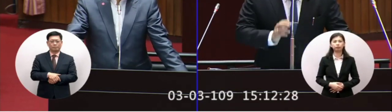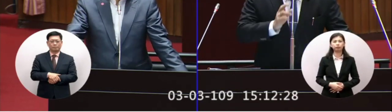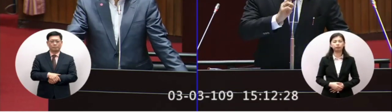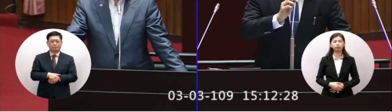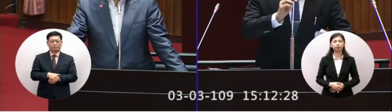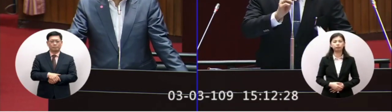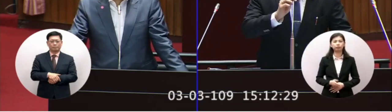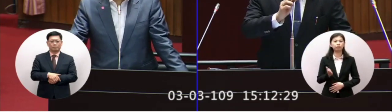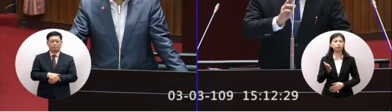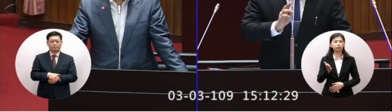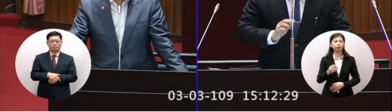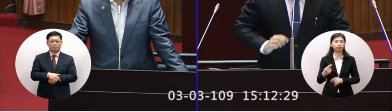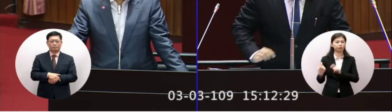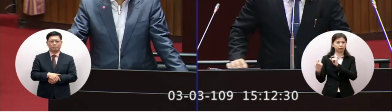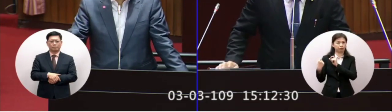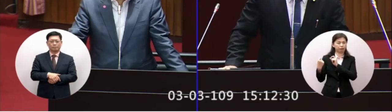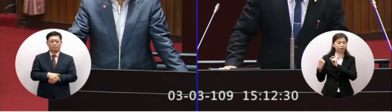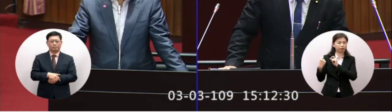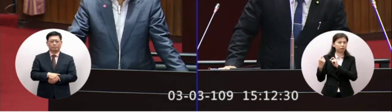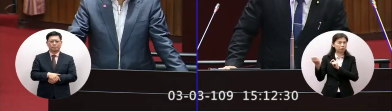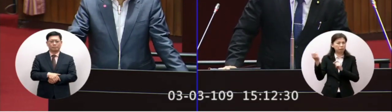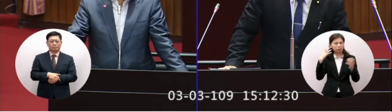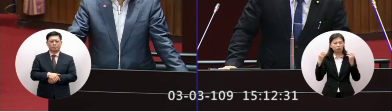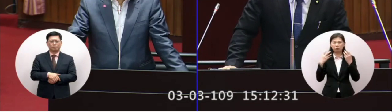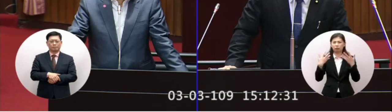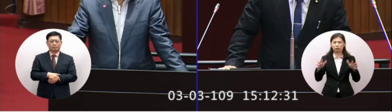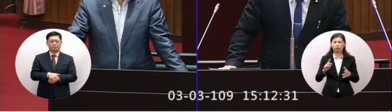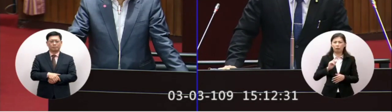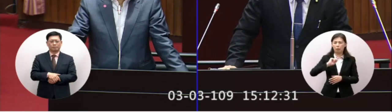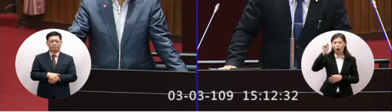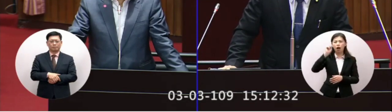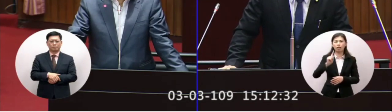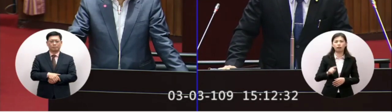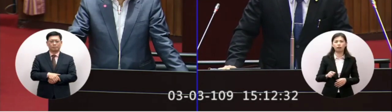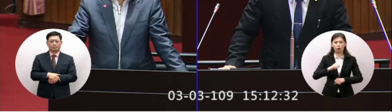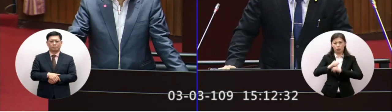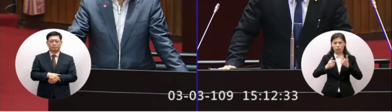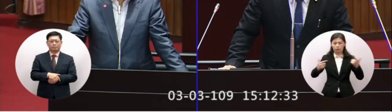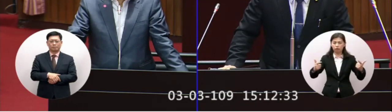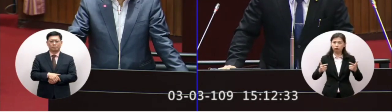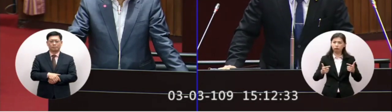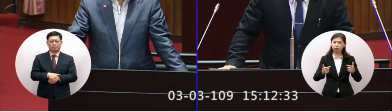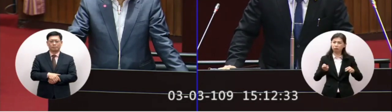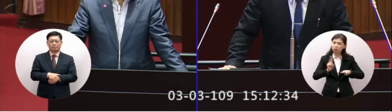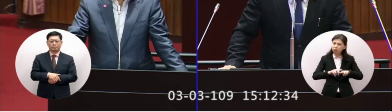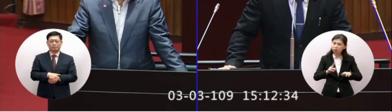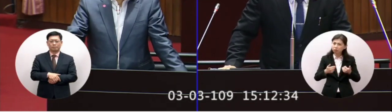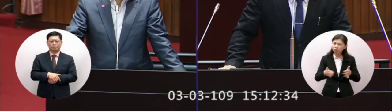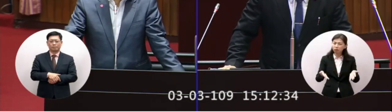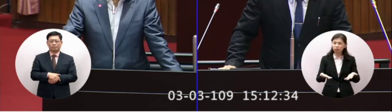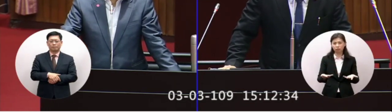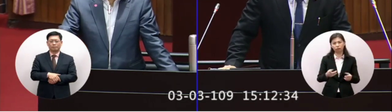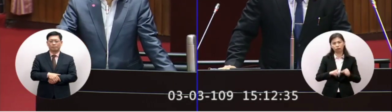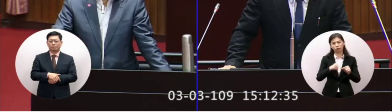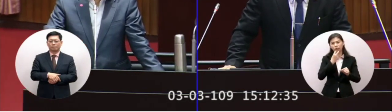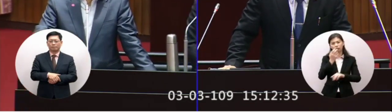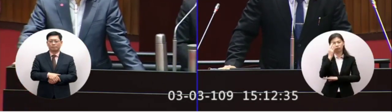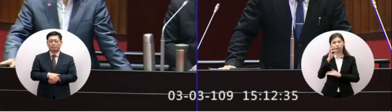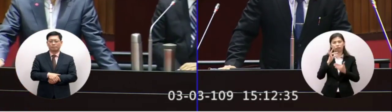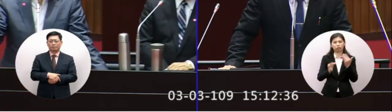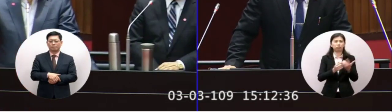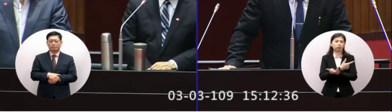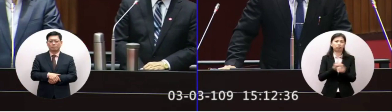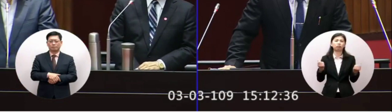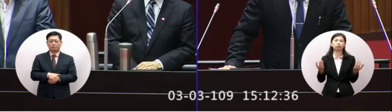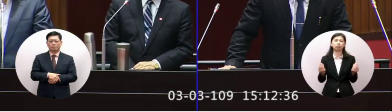OK， 那这个是最近接到很多陈请，就是说关于这个大型活动到底办不办，其实中央目前没有一个统一的一个